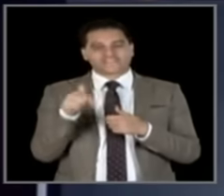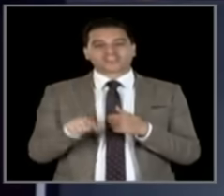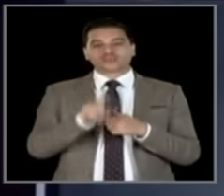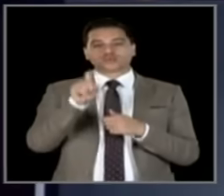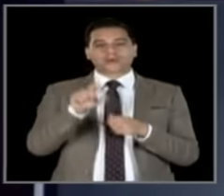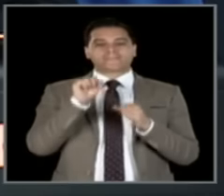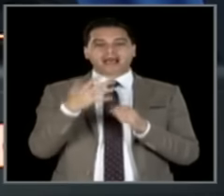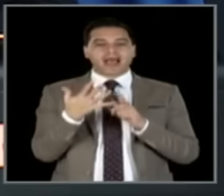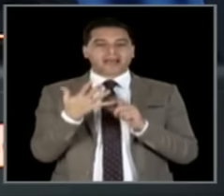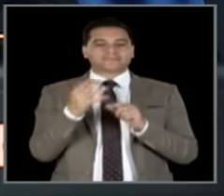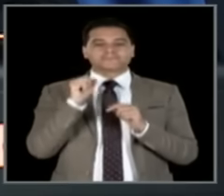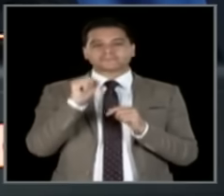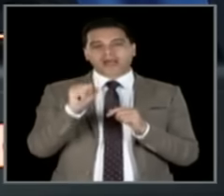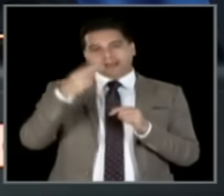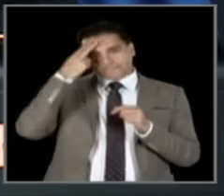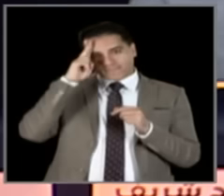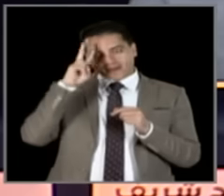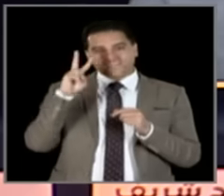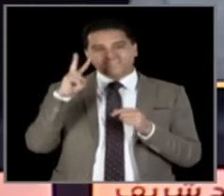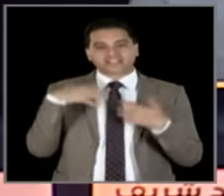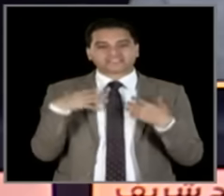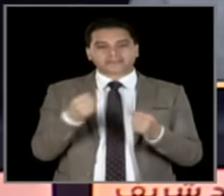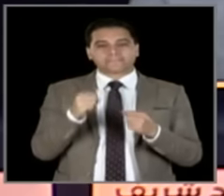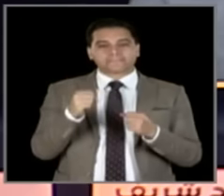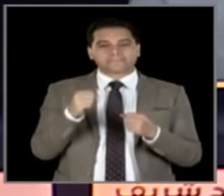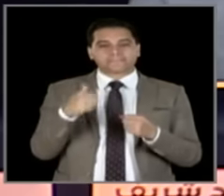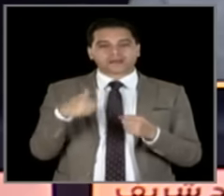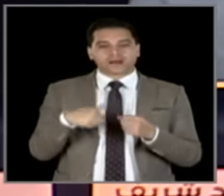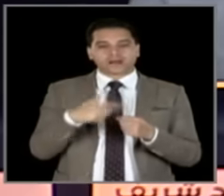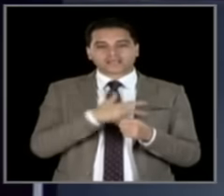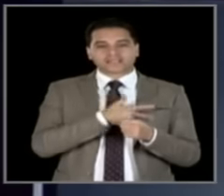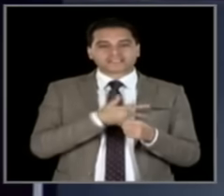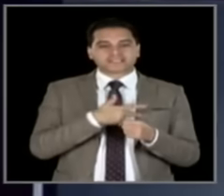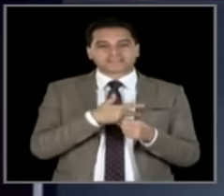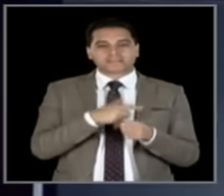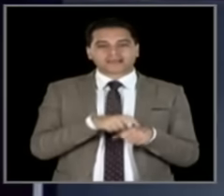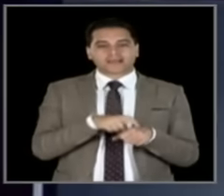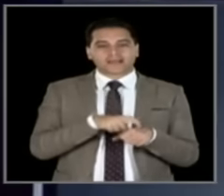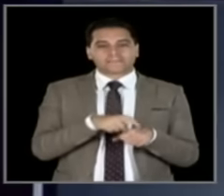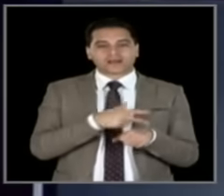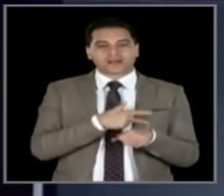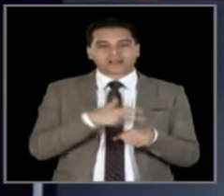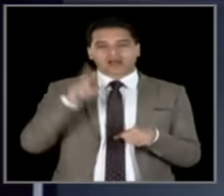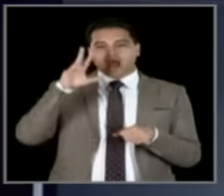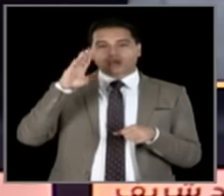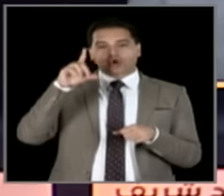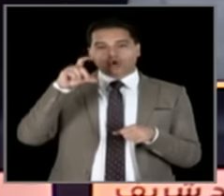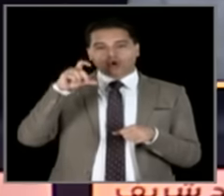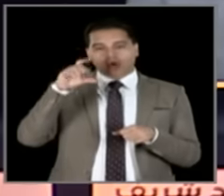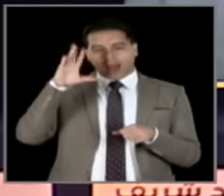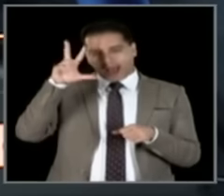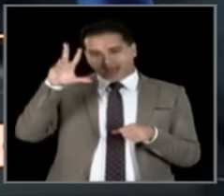سؤال الخامس، ما هو البروتين الأكثر وفرة في جسم الإنسان؟ الكولاجين.